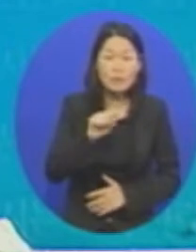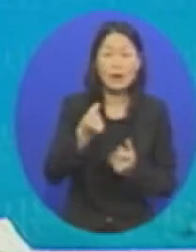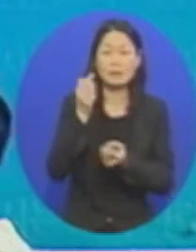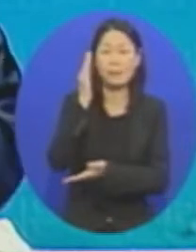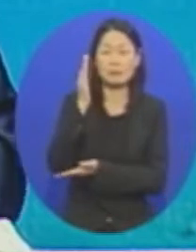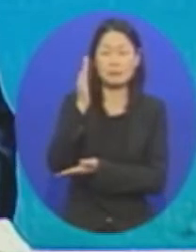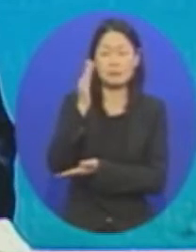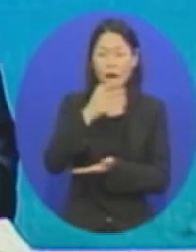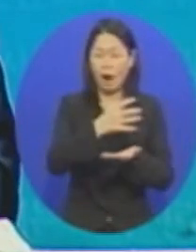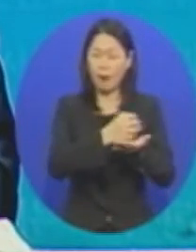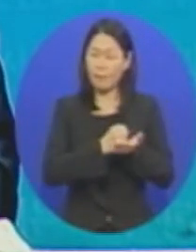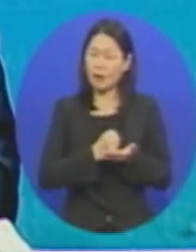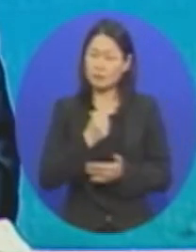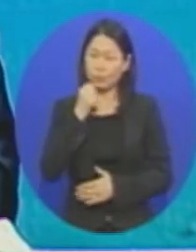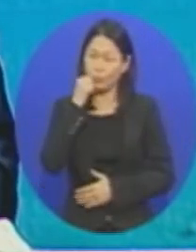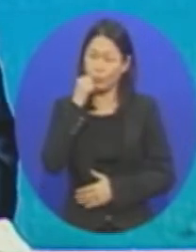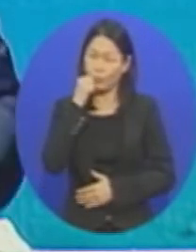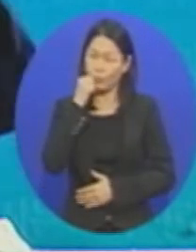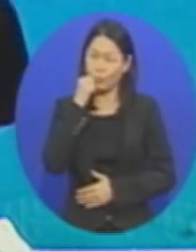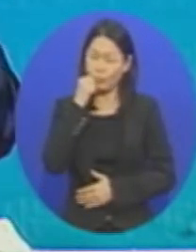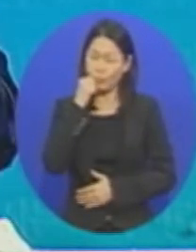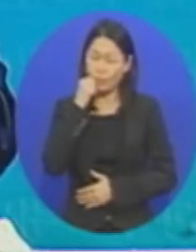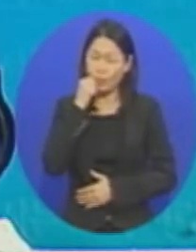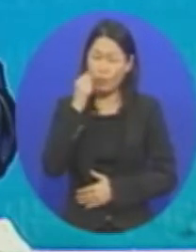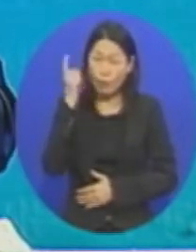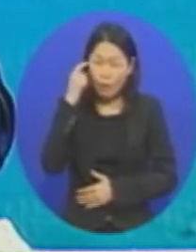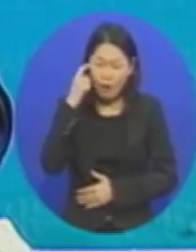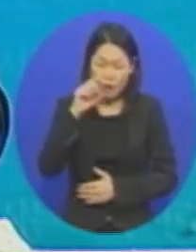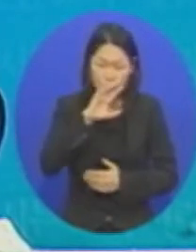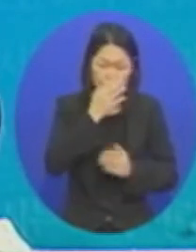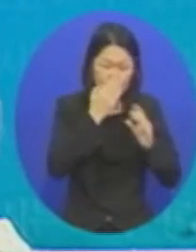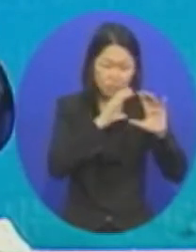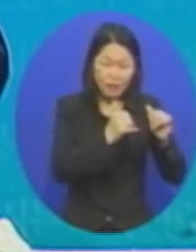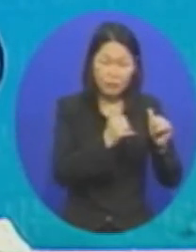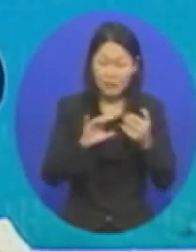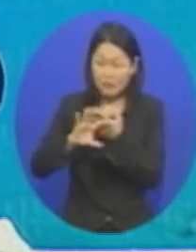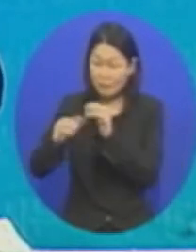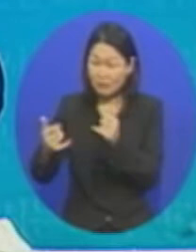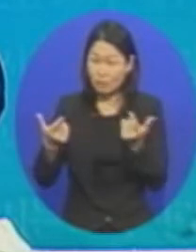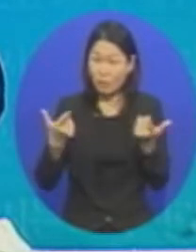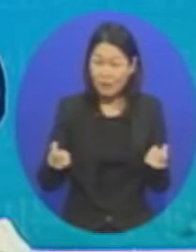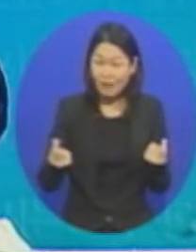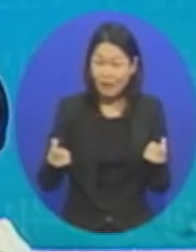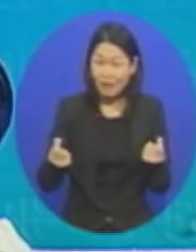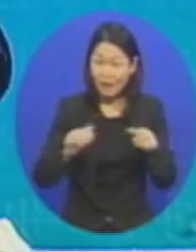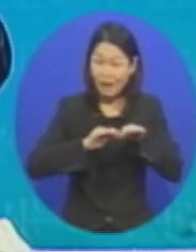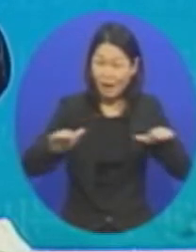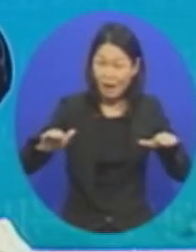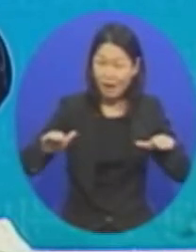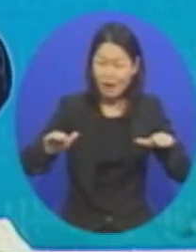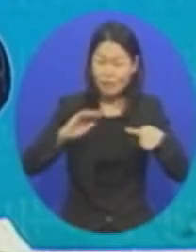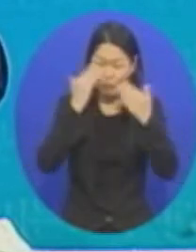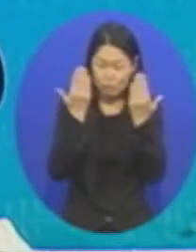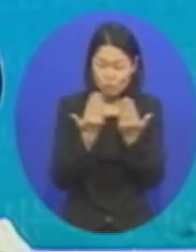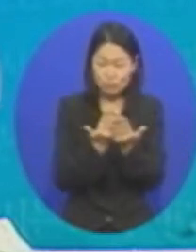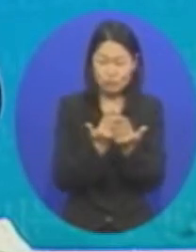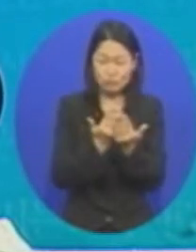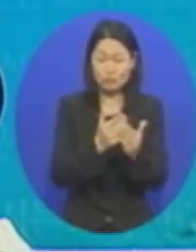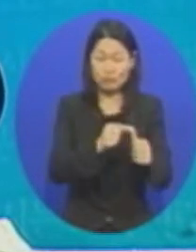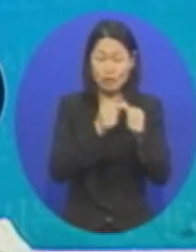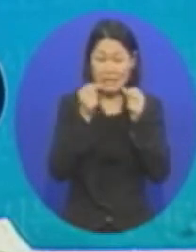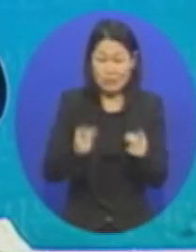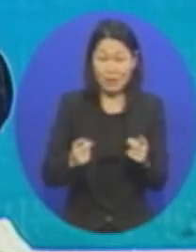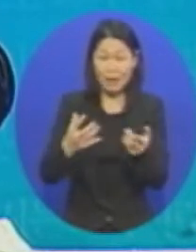받아들일 수 없는 메세지의 요 유대인들 하고 이방인이 같다고 다 구원에 기회를